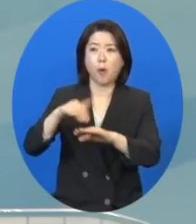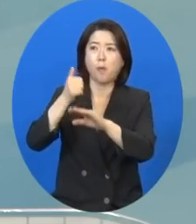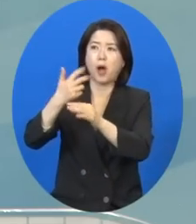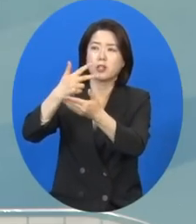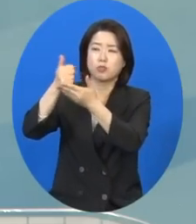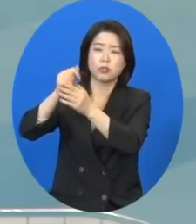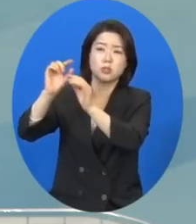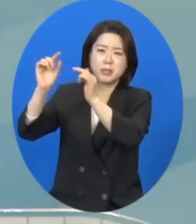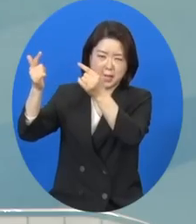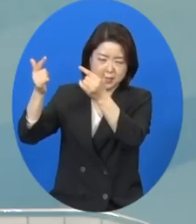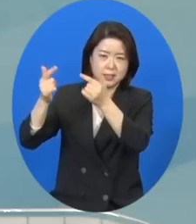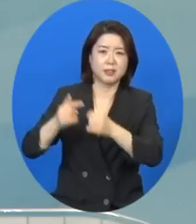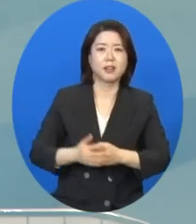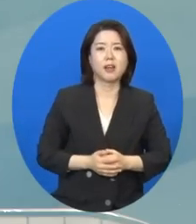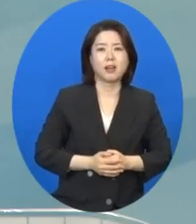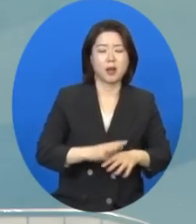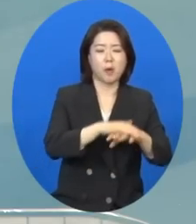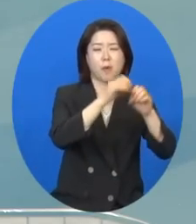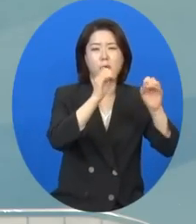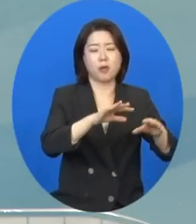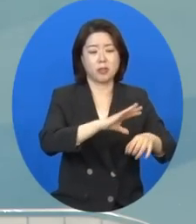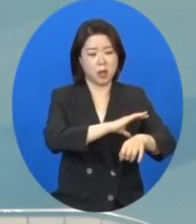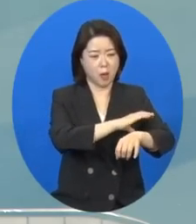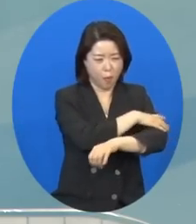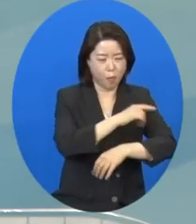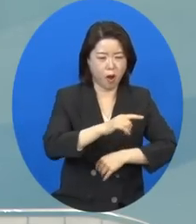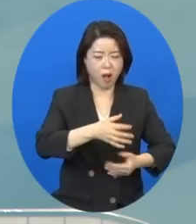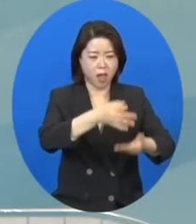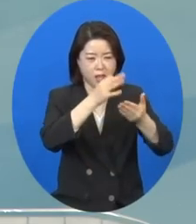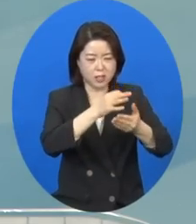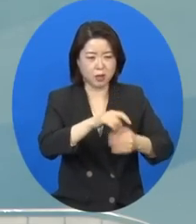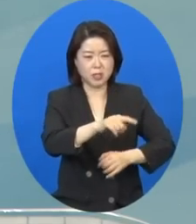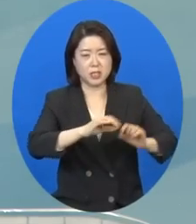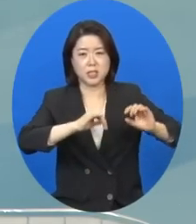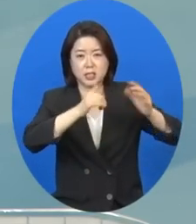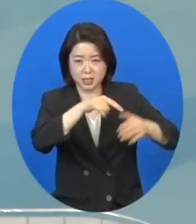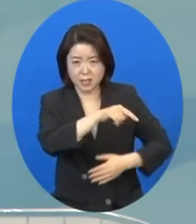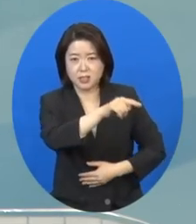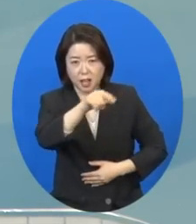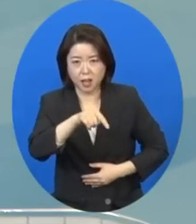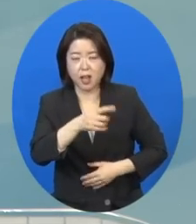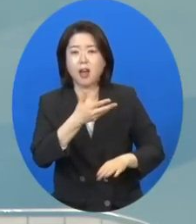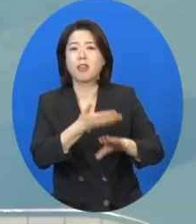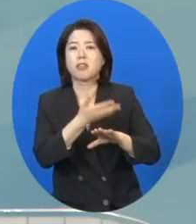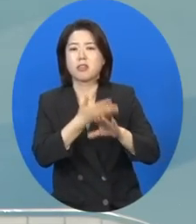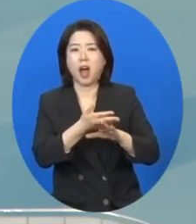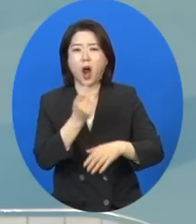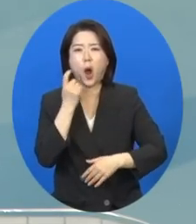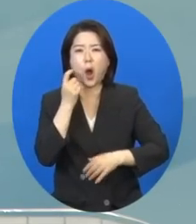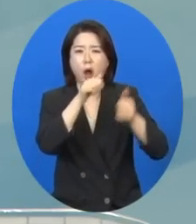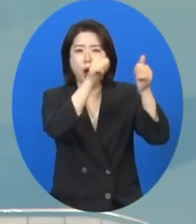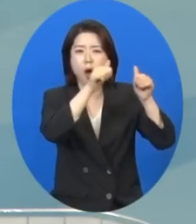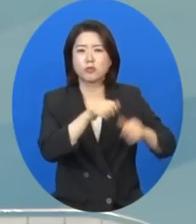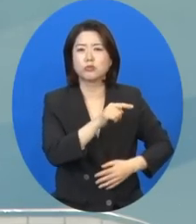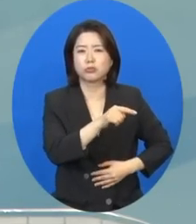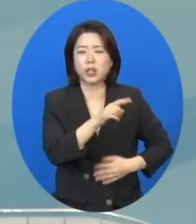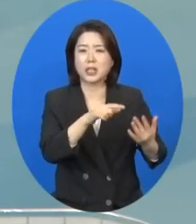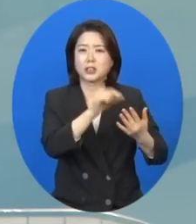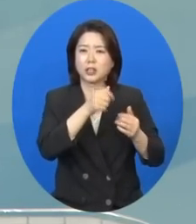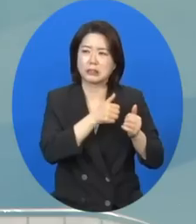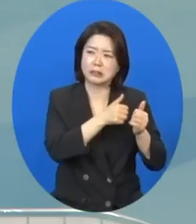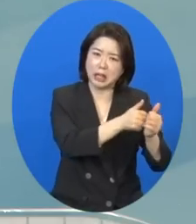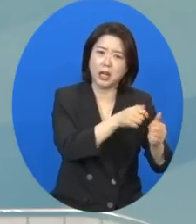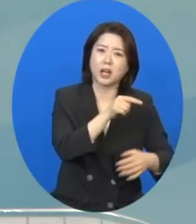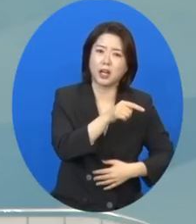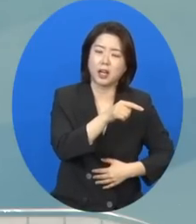주님이 아니라 헛된 권력과 재물과이 세상에 다른 거짓 우상들을 선택하며